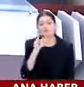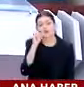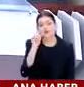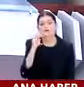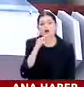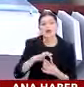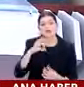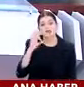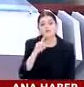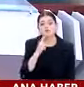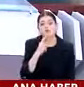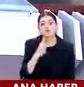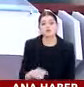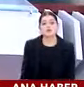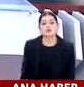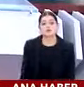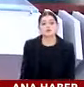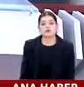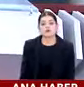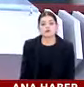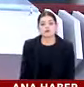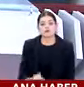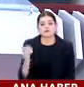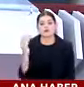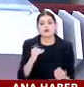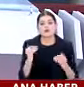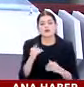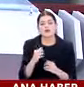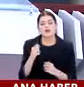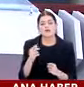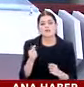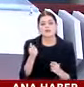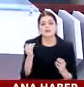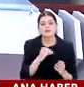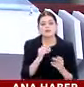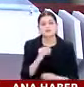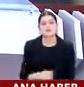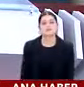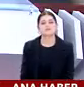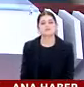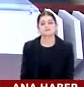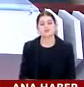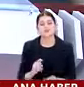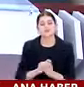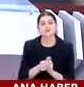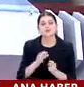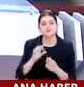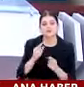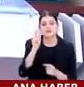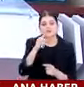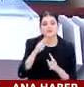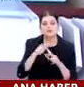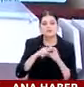siyasal görüşü bizi çok ilgilendirmiyor gelir eşitsizliğini temsil eden bir istatistiksel dağılımın ölçüsünü ifade ediyor